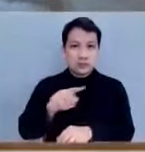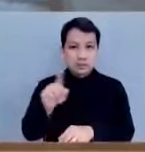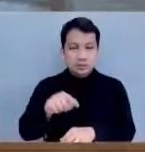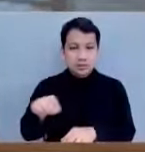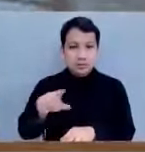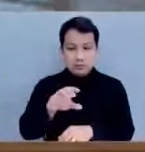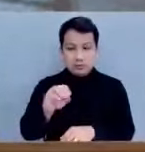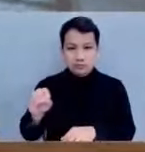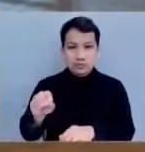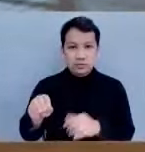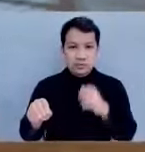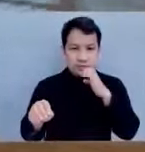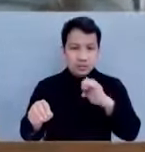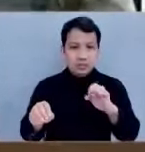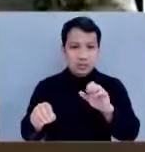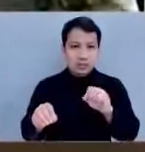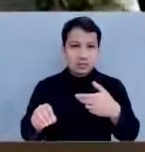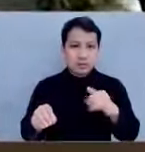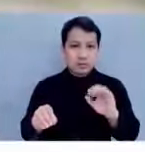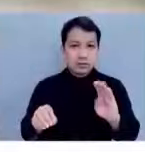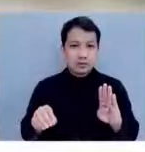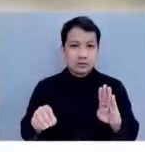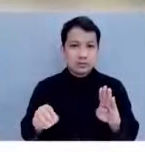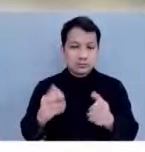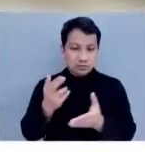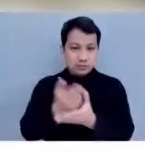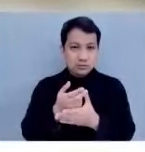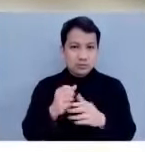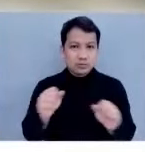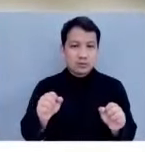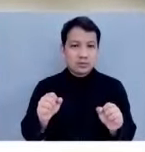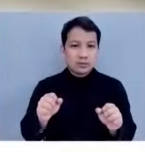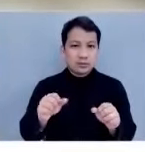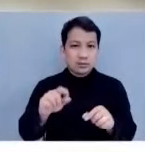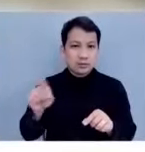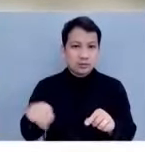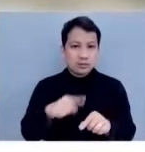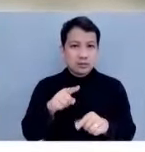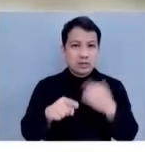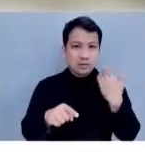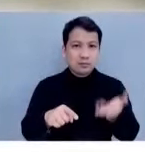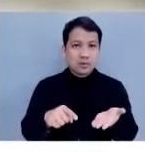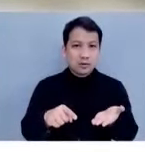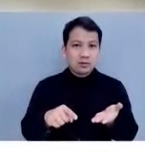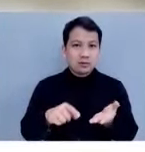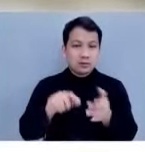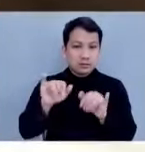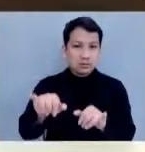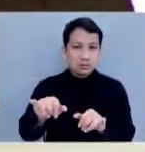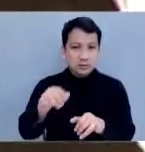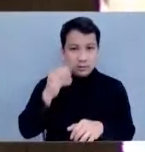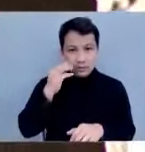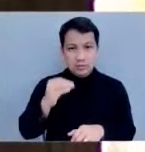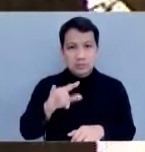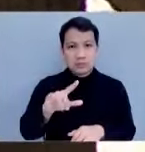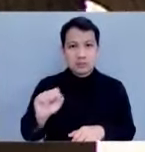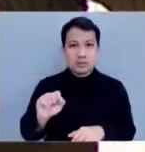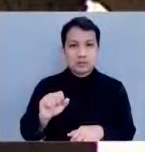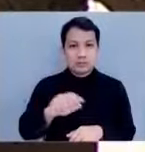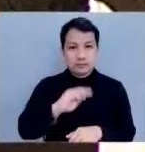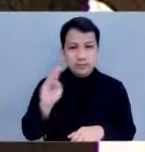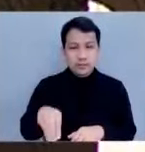ang isa pang elepante na si Shiba Shiba na na-rescue naman sa isang circus. Nagading namatay kaya nanatili nag-iisa si Mali sa Manila